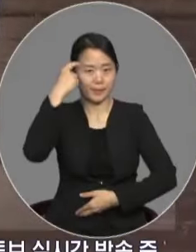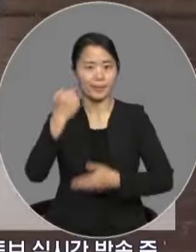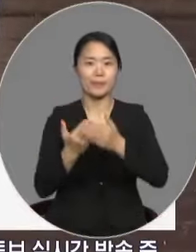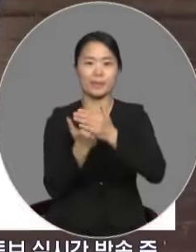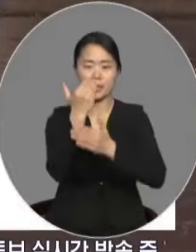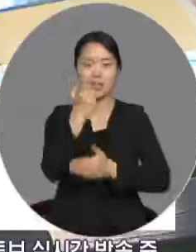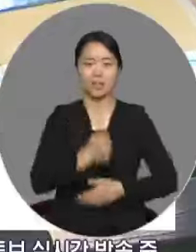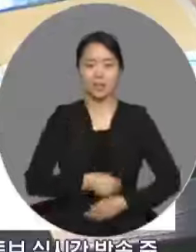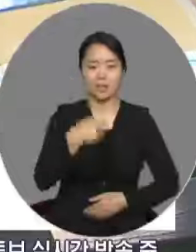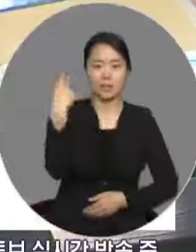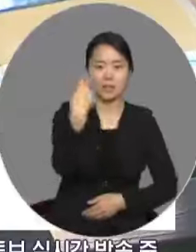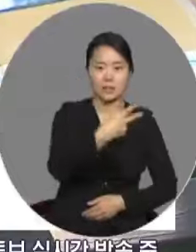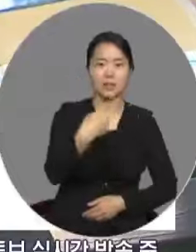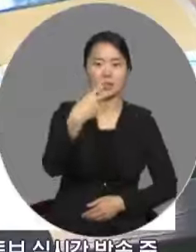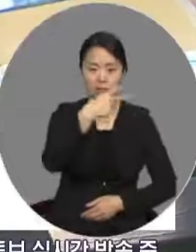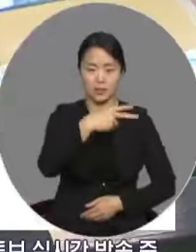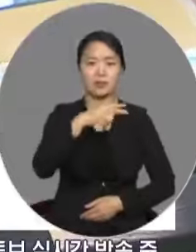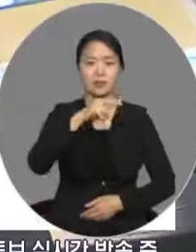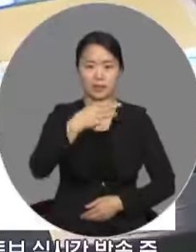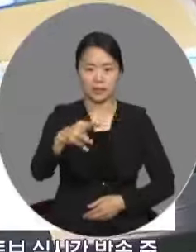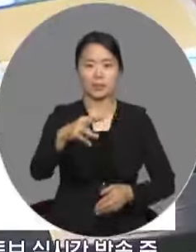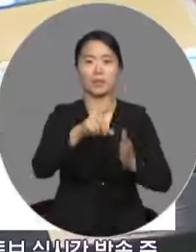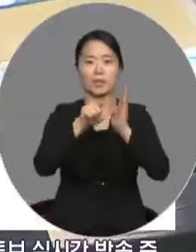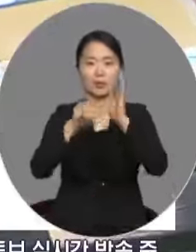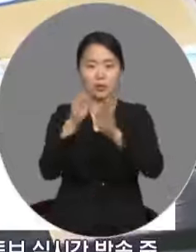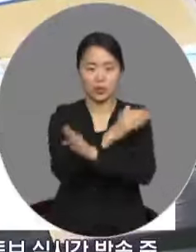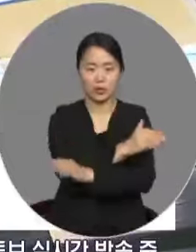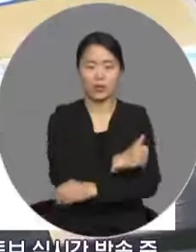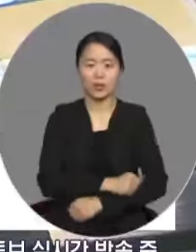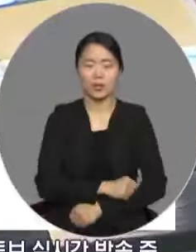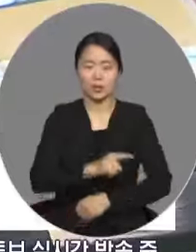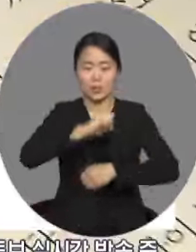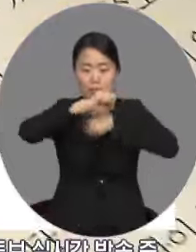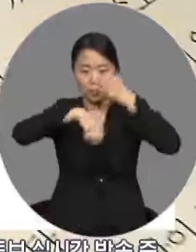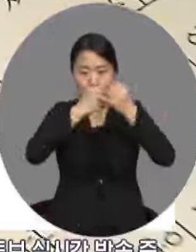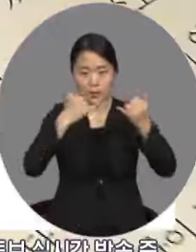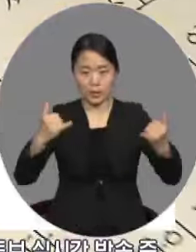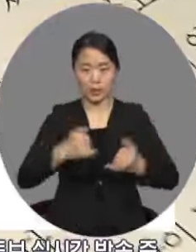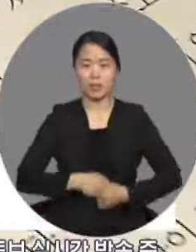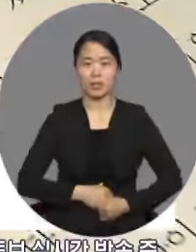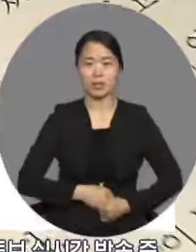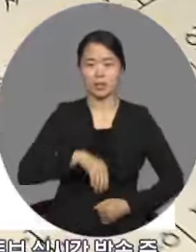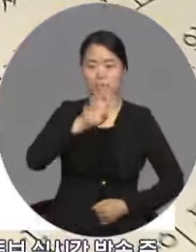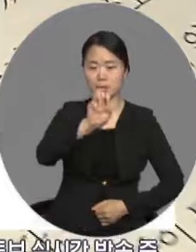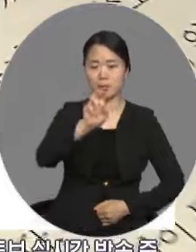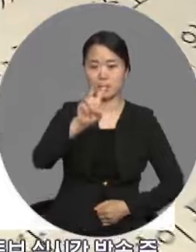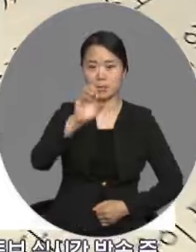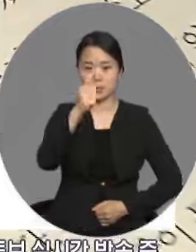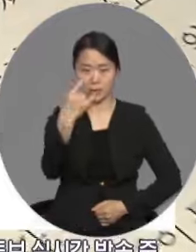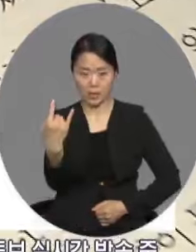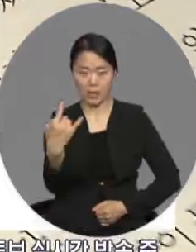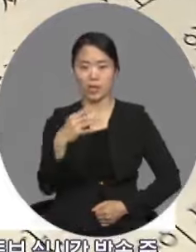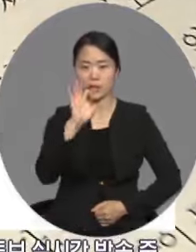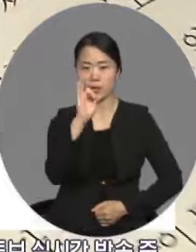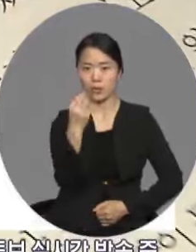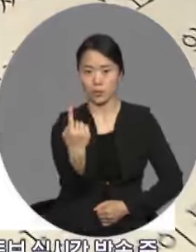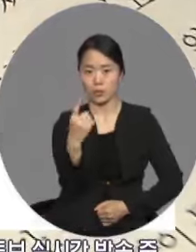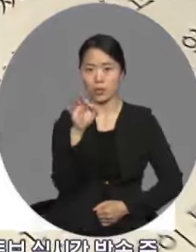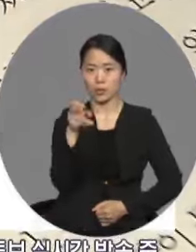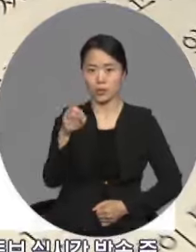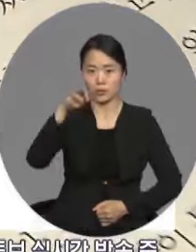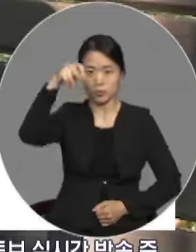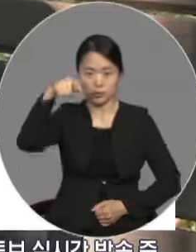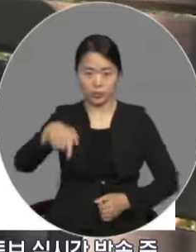2023년 창작과 비평 여름호에 발표한 단편 소설 자유인으로 제32회 오영수 문학상을